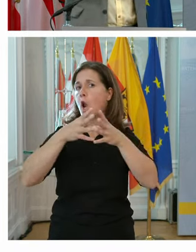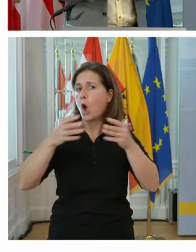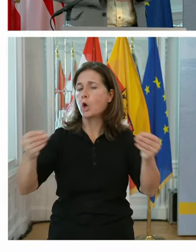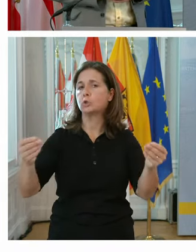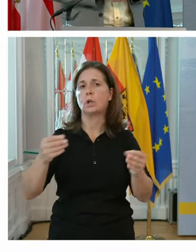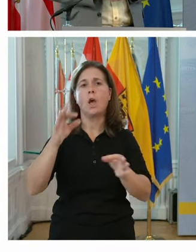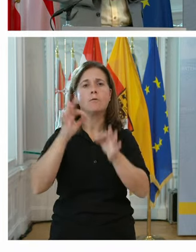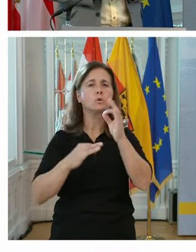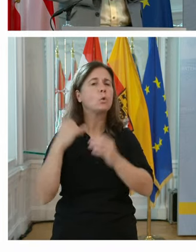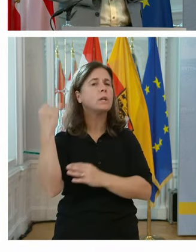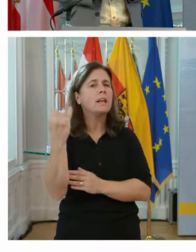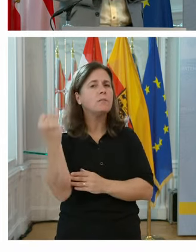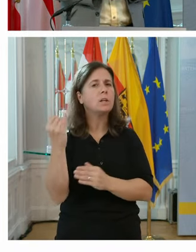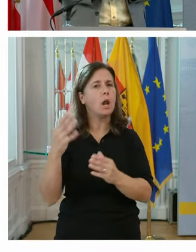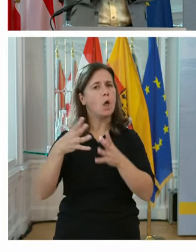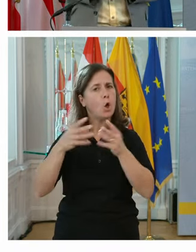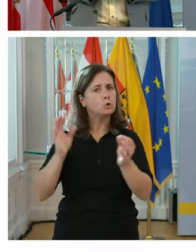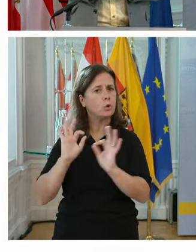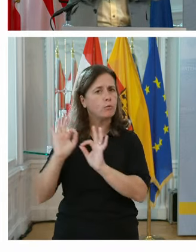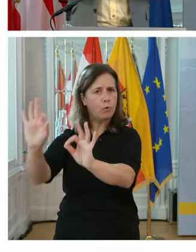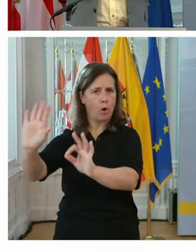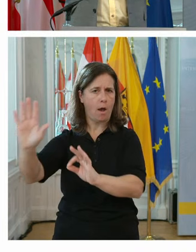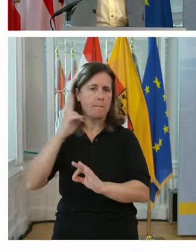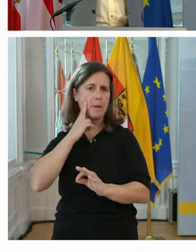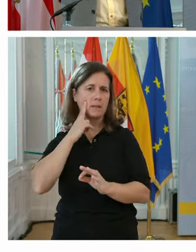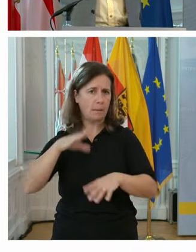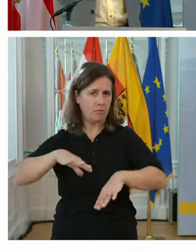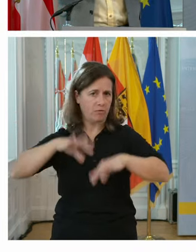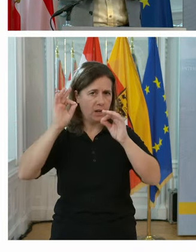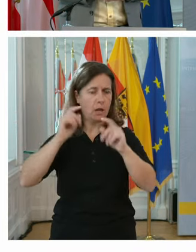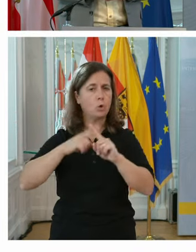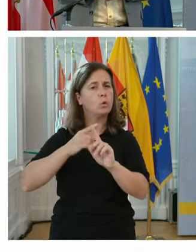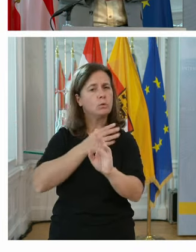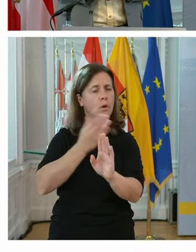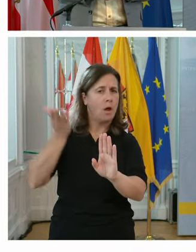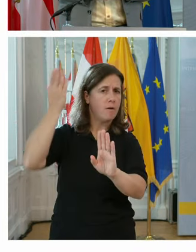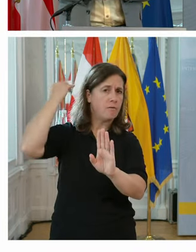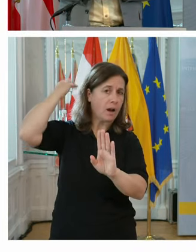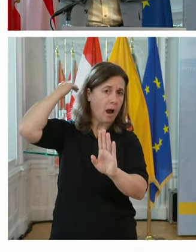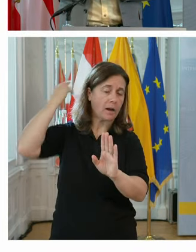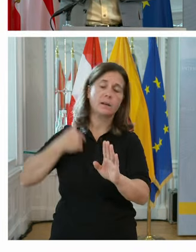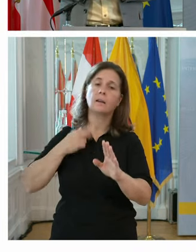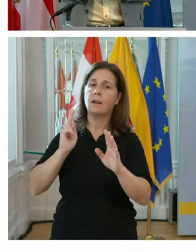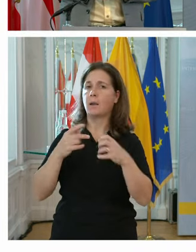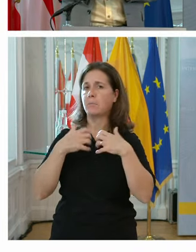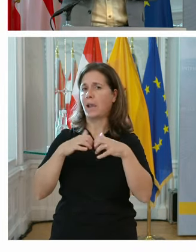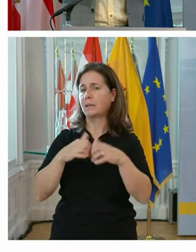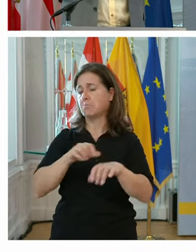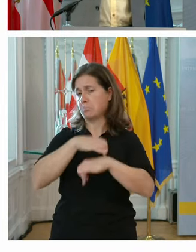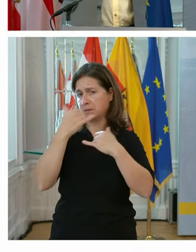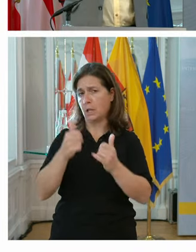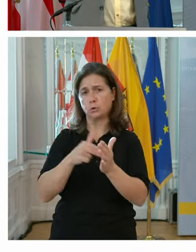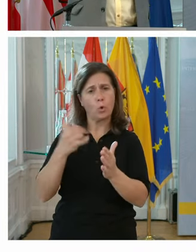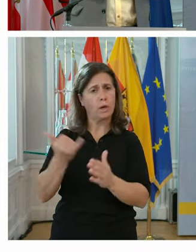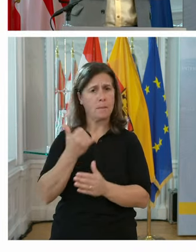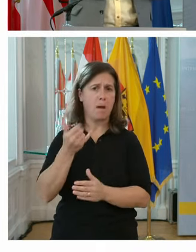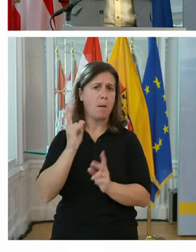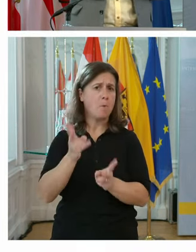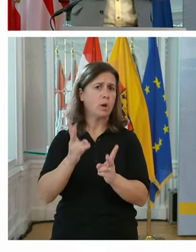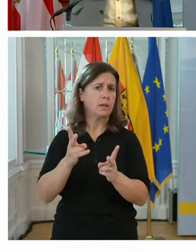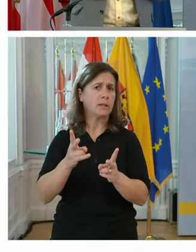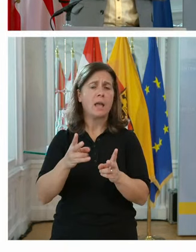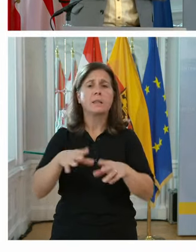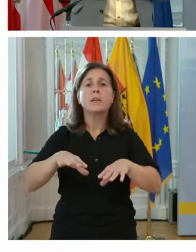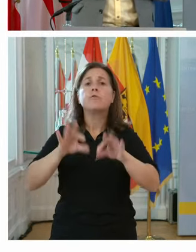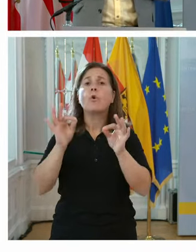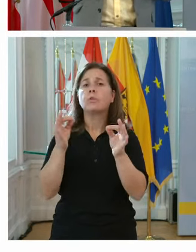eine individuelle Lösung für Ihren Betrieb zu finden. Und aus der Vergangenheit kann ich Ihnen einfach berichten, es hat immer Möglichkeit gegeben, eine Lösung zu finden.